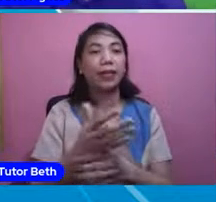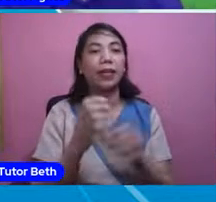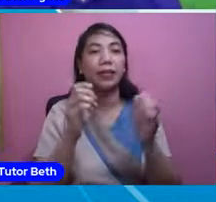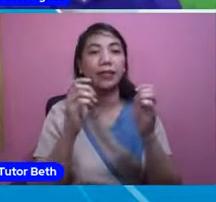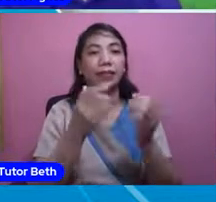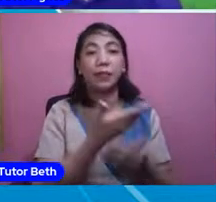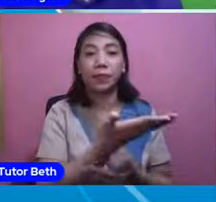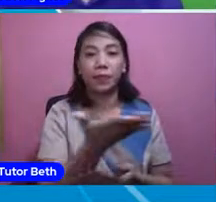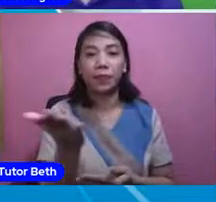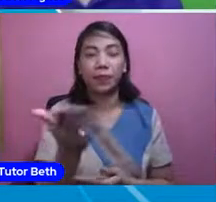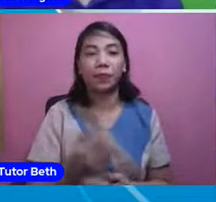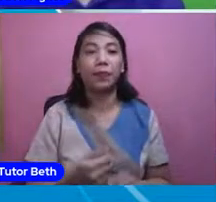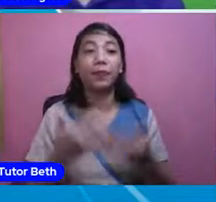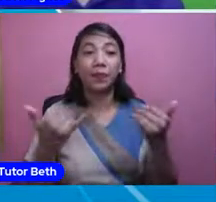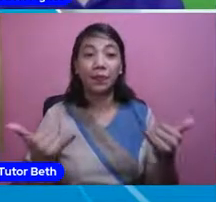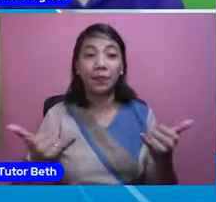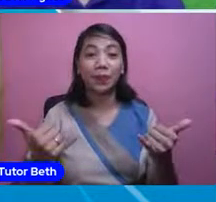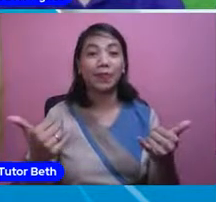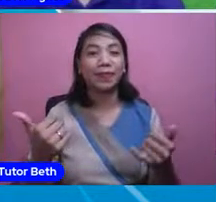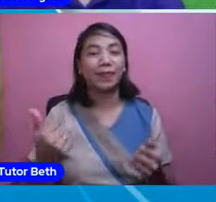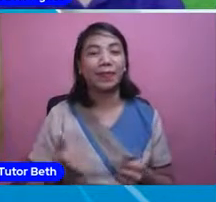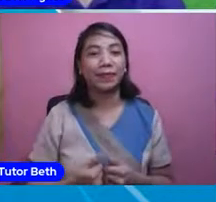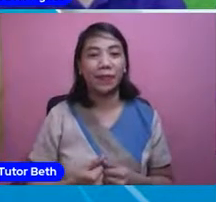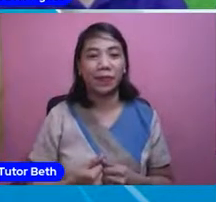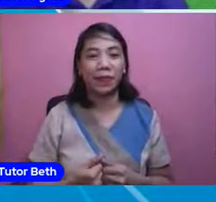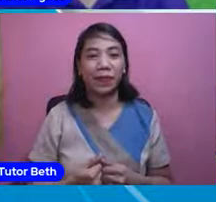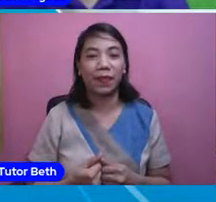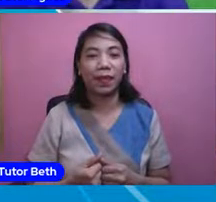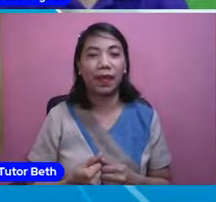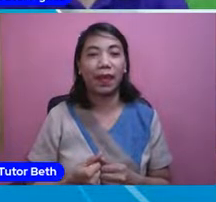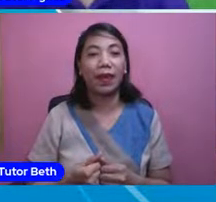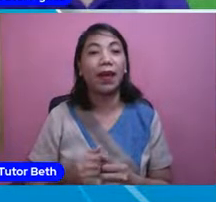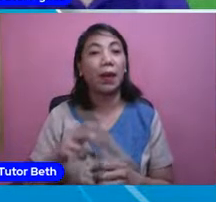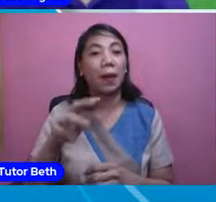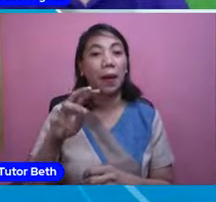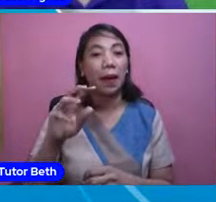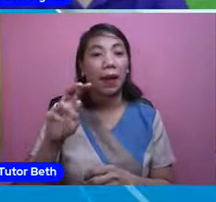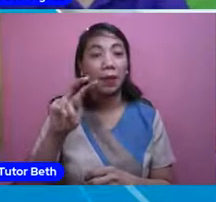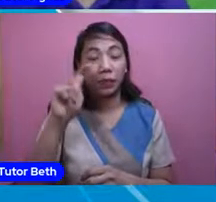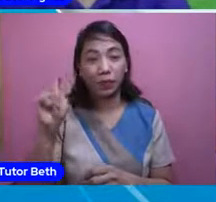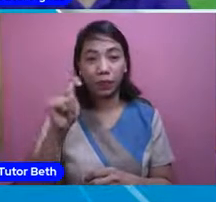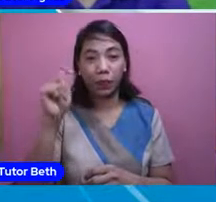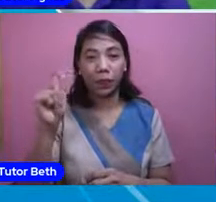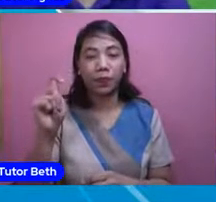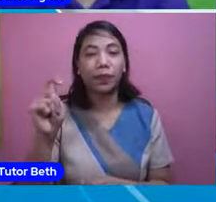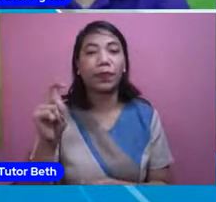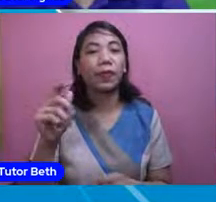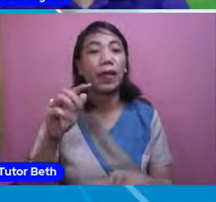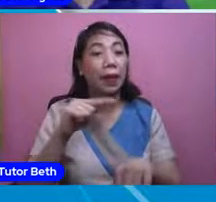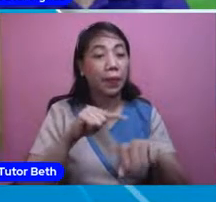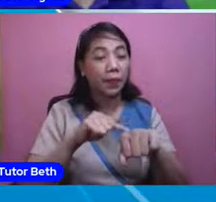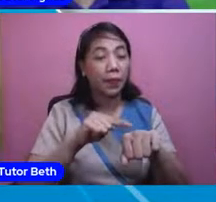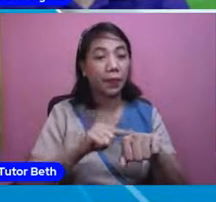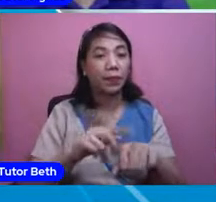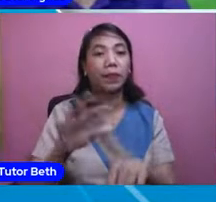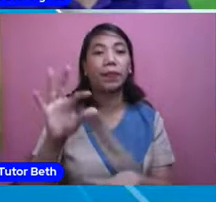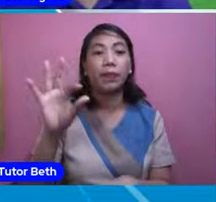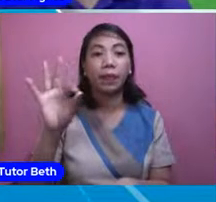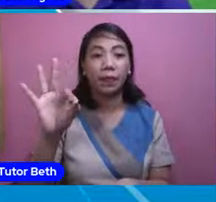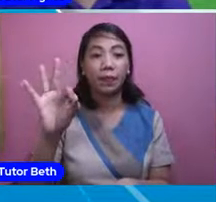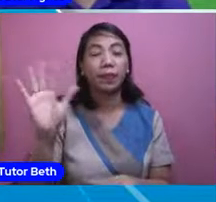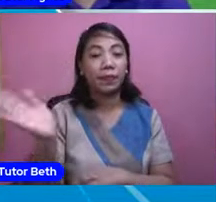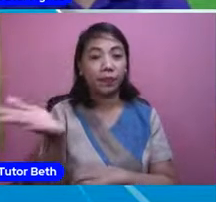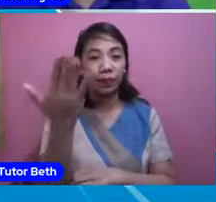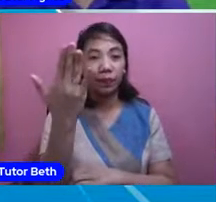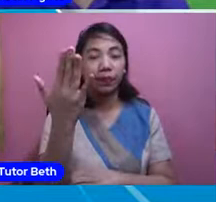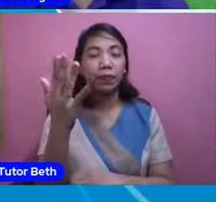Okay, ngayong araw ay araw ng Martes. Ang oras natin ngayon ay 9 hanggang 9